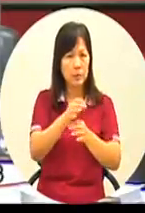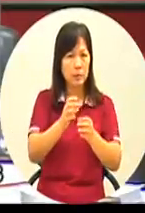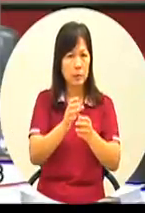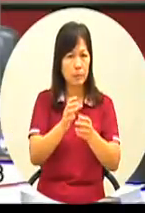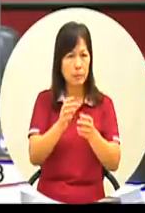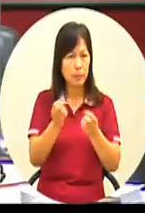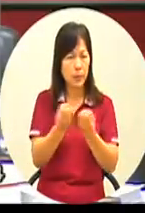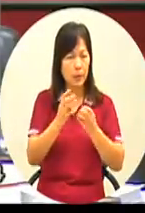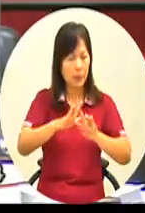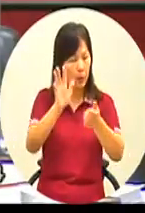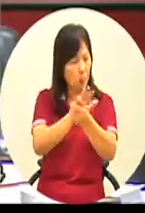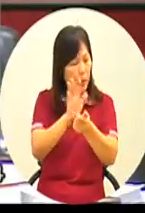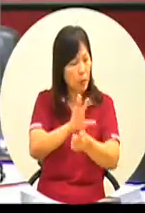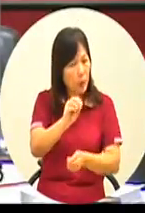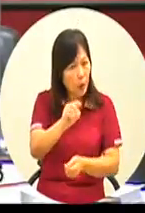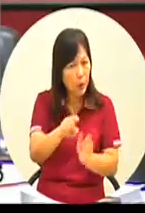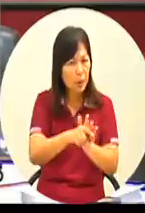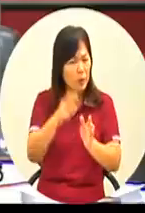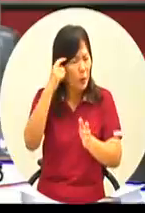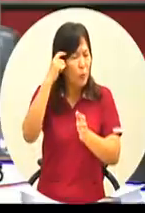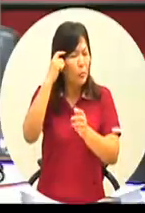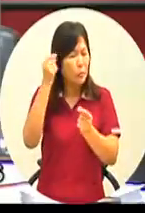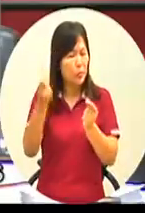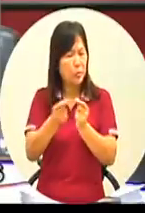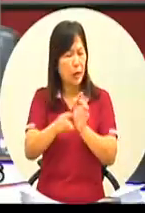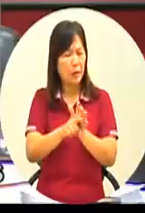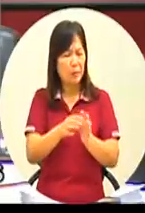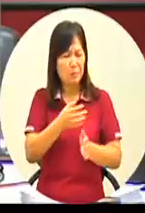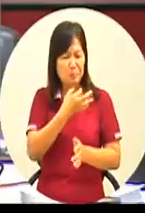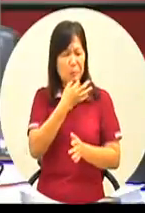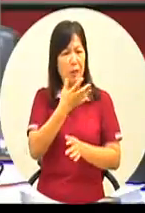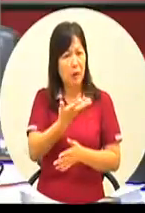助吗？你认为会不会是杀鸡取卵？